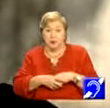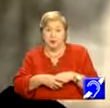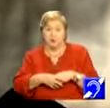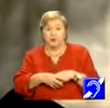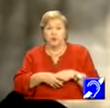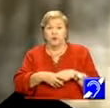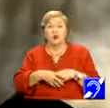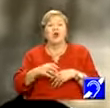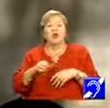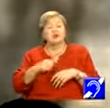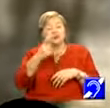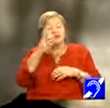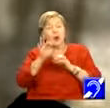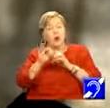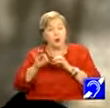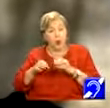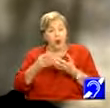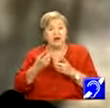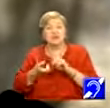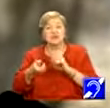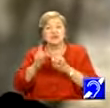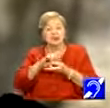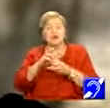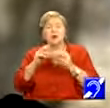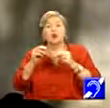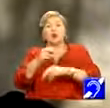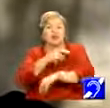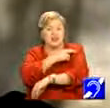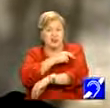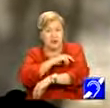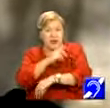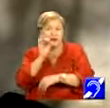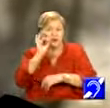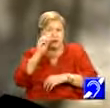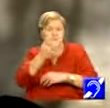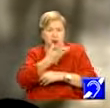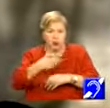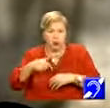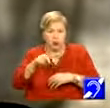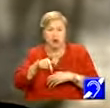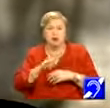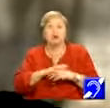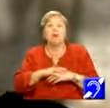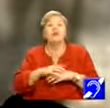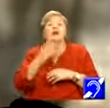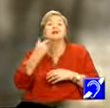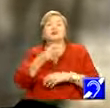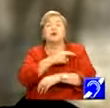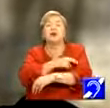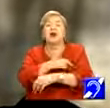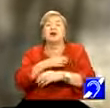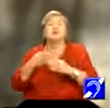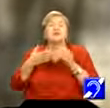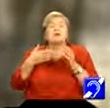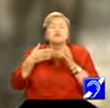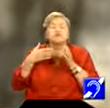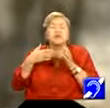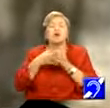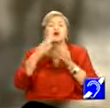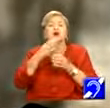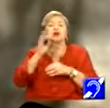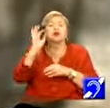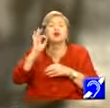Avem un plan pentru a transforma mai multe spitale, și în special în București, în spitale COVID, 100% COVID. Mai sunt